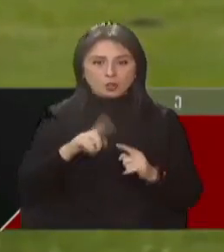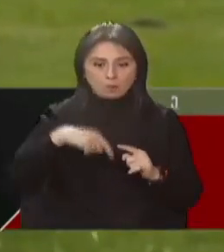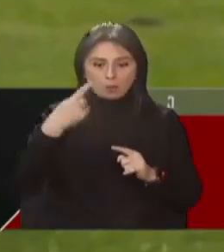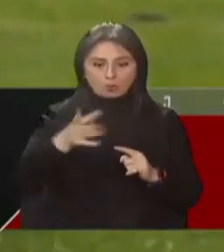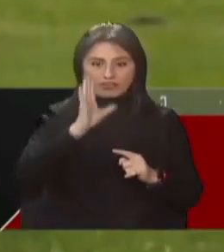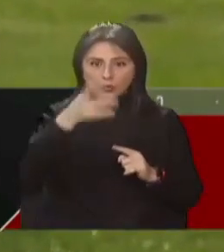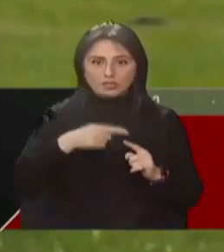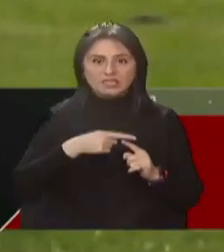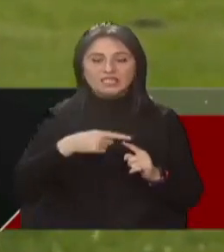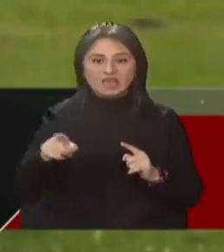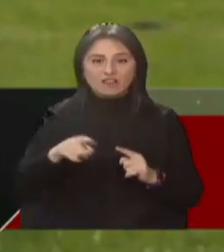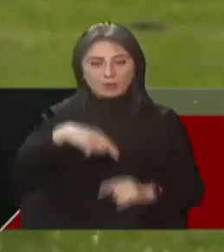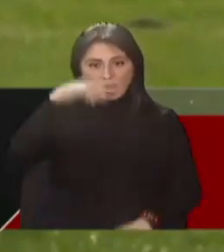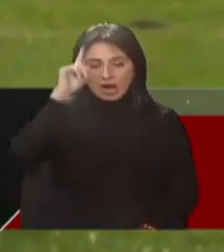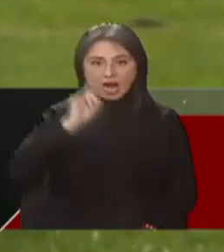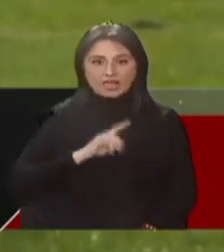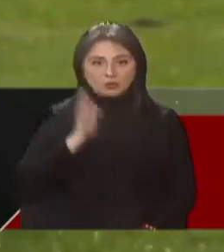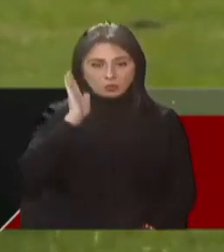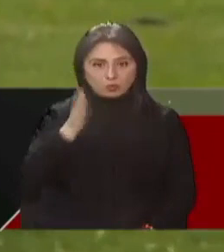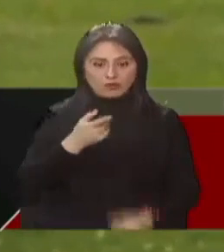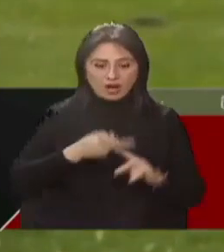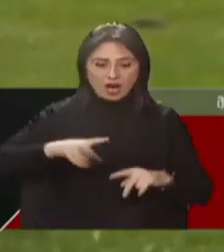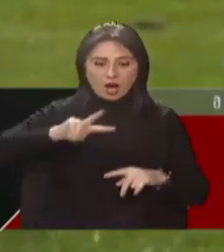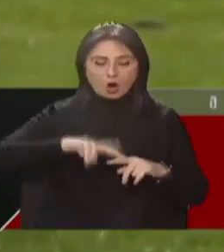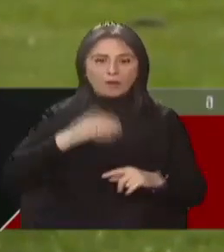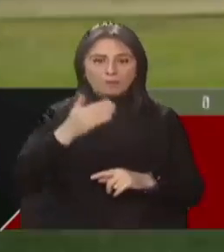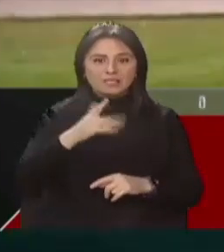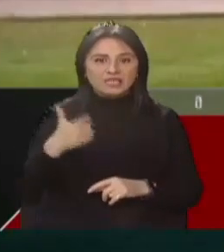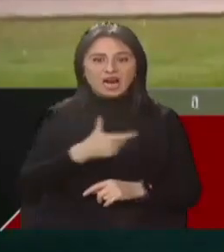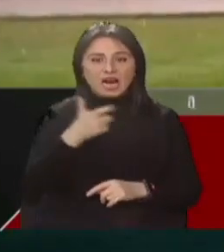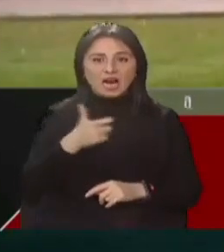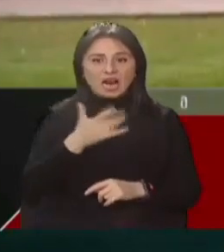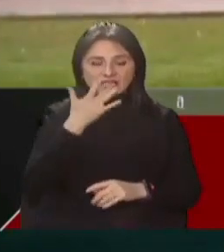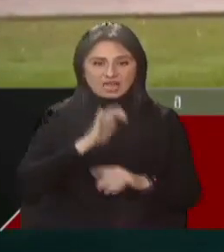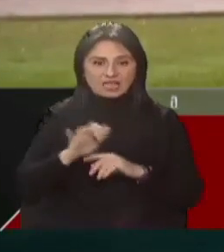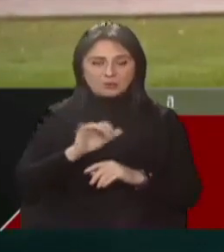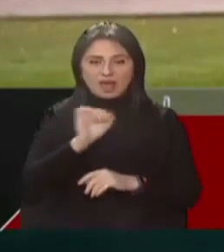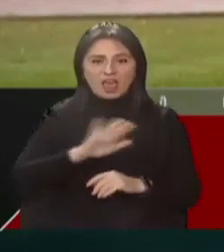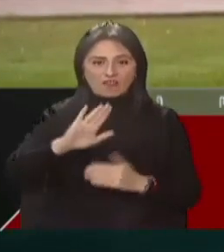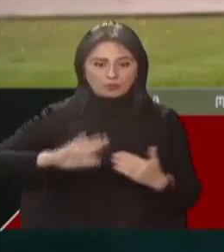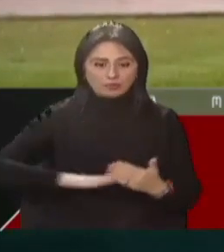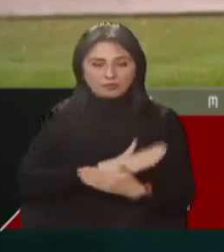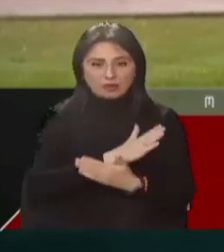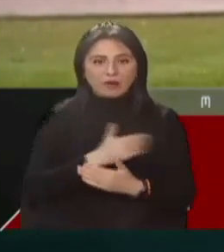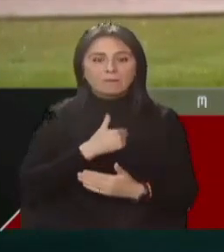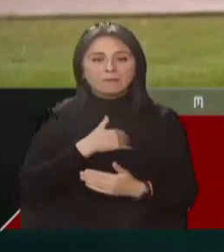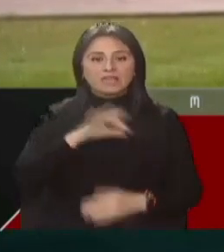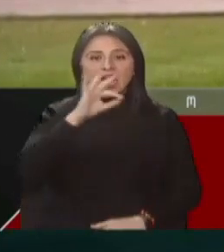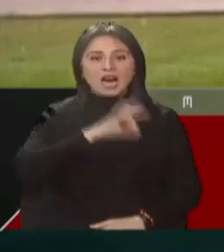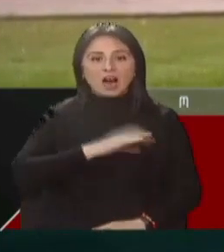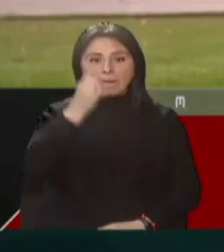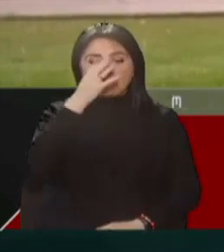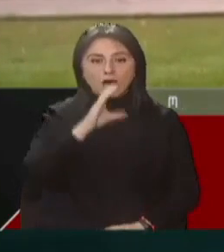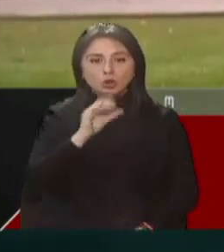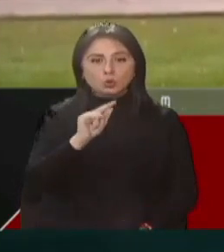მომდევნო 5 წლის განმავლობაში აზერბაიჯანი აპირებს გააორმაგოს მისი ბუნებრივი აირის ექსპორტი ევროპის მიმართულებით. გვინდა გამოვიყენოთ